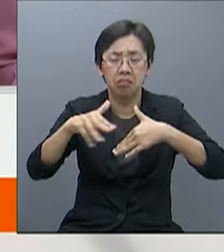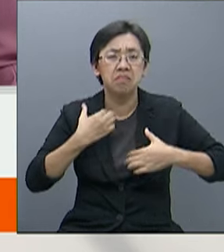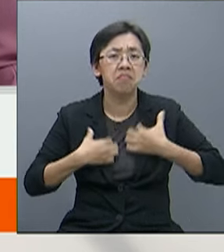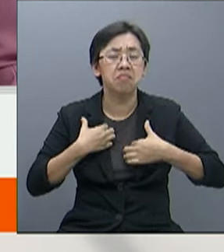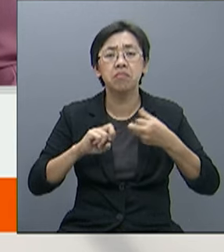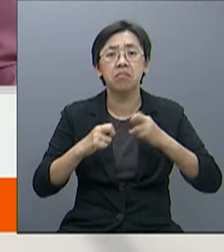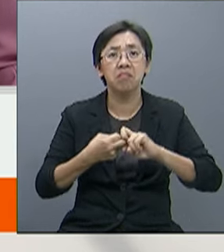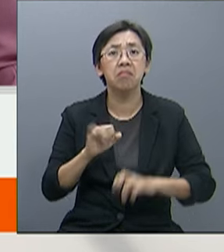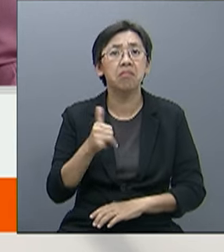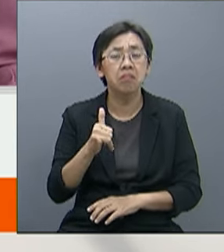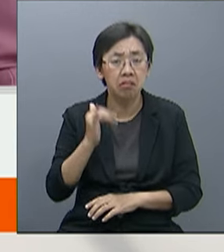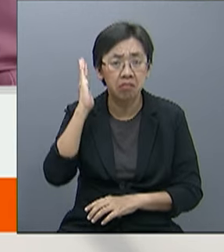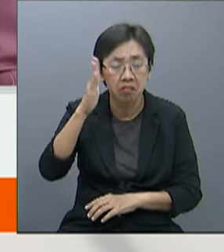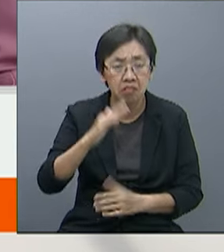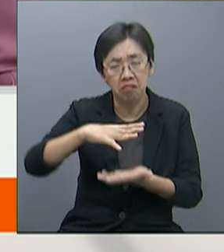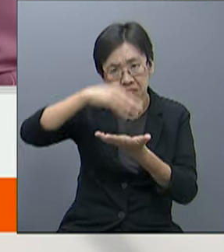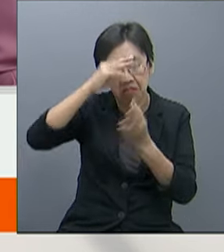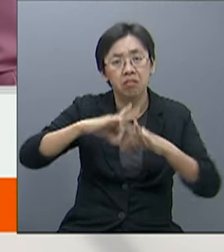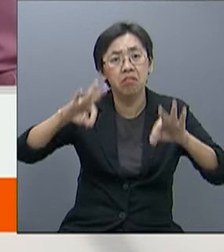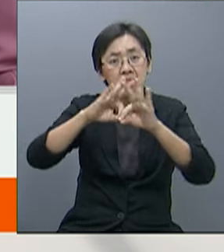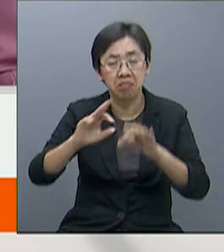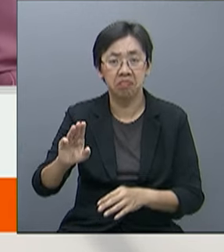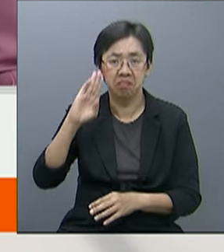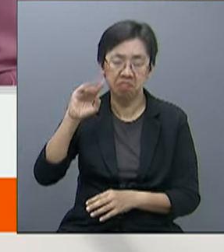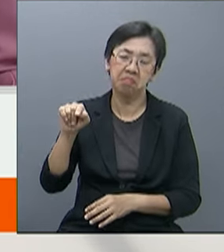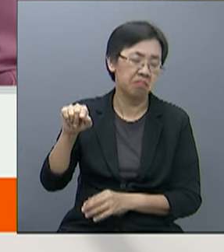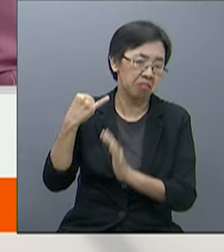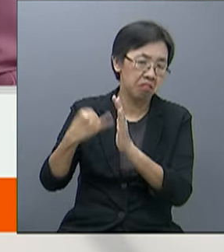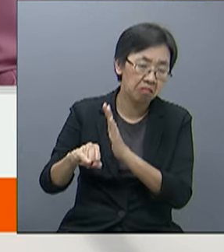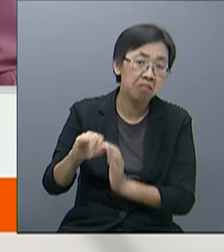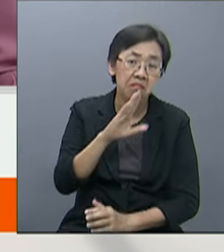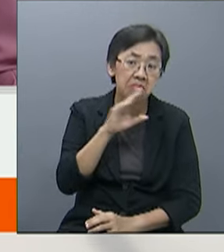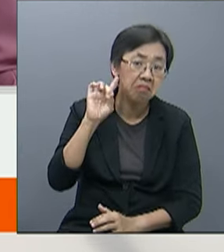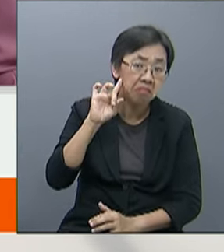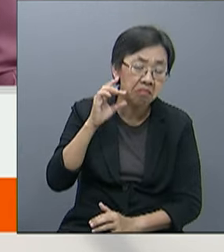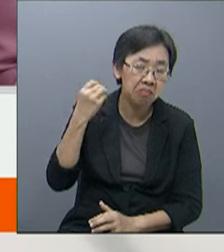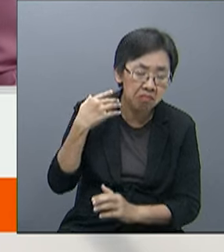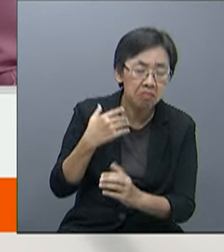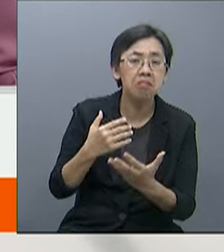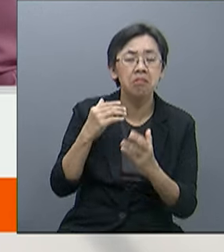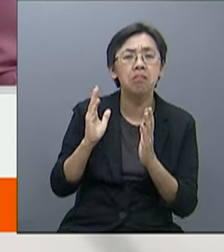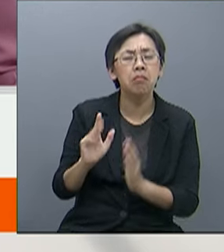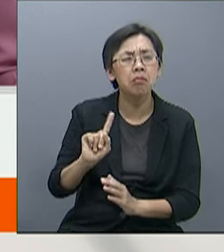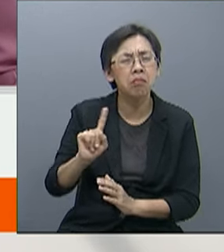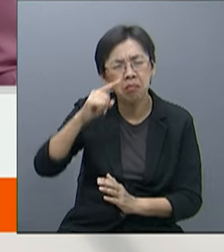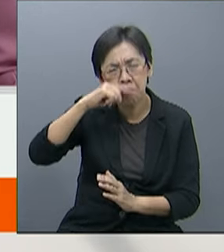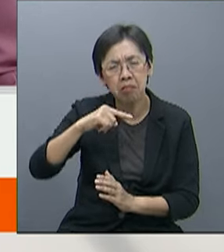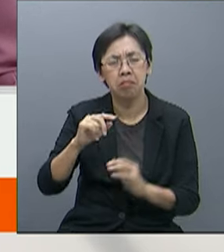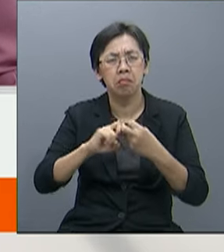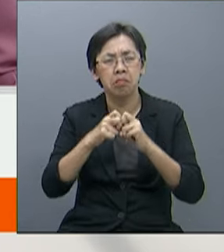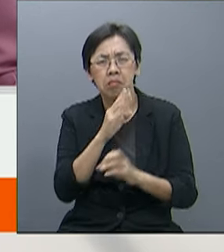าอาจจะต้องมีบทเรียนที่สำคัญกับโอเปอเรเตอร์ด้วยหรือเปล่าในกรณีที่เข้าไปทำให้เกิดความเสี่ยงกับคนไทยด้วยกันเองนะ